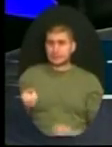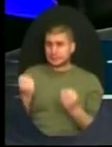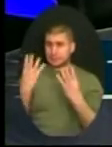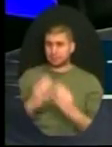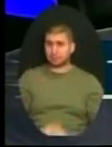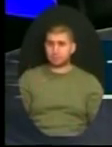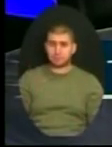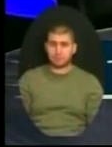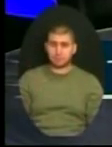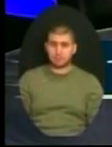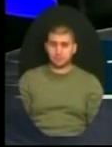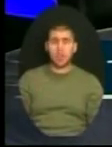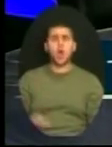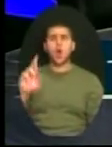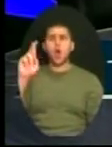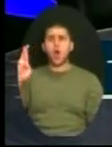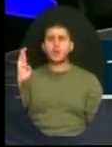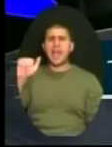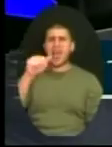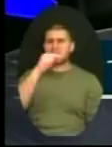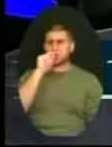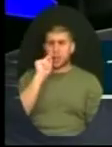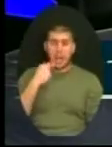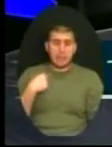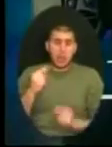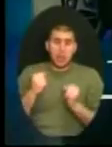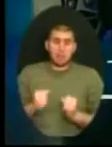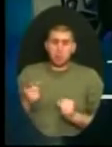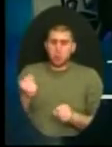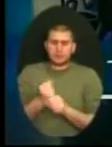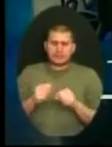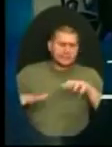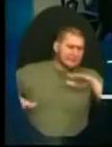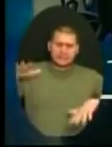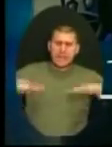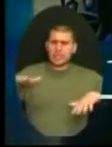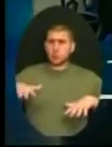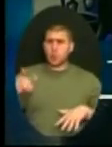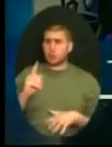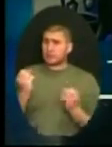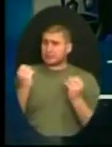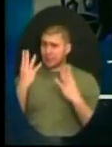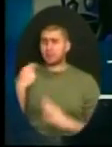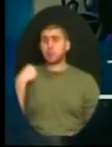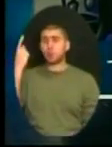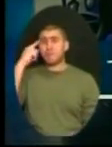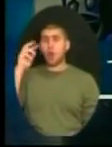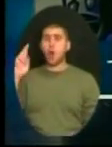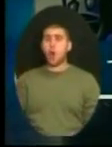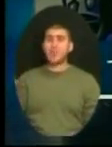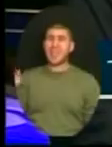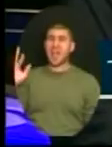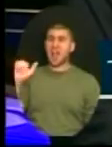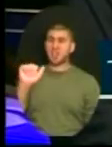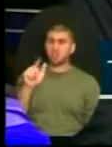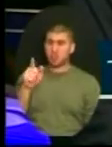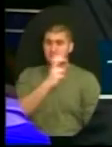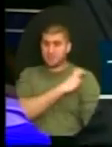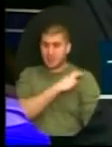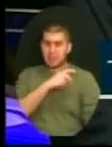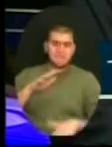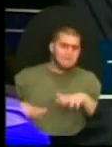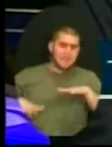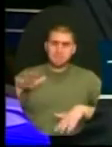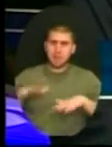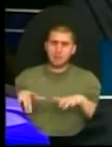איתך. רוני אלשיך, אני לא בטוח שהוא מזעזע את הספינה שלא לצורך, אני חושב שרוני אלשיך